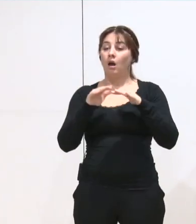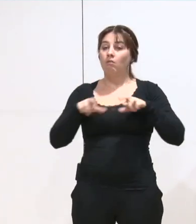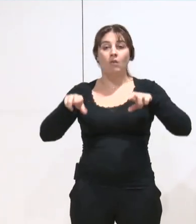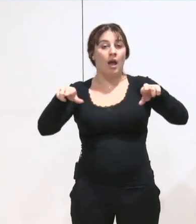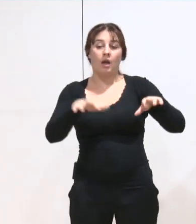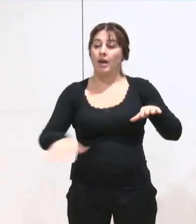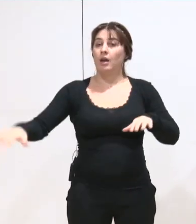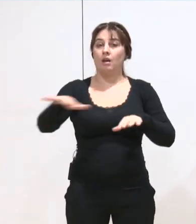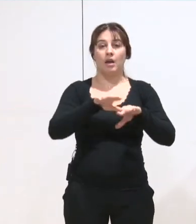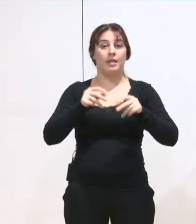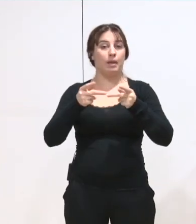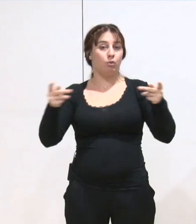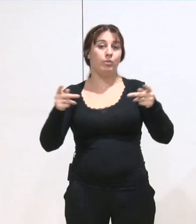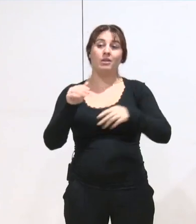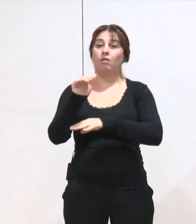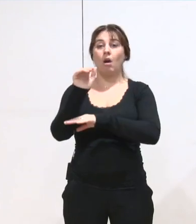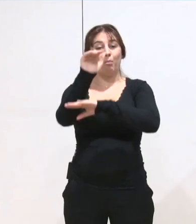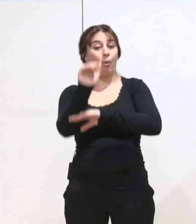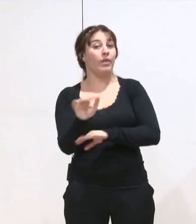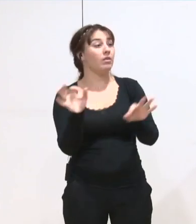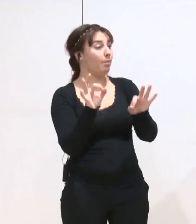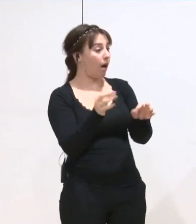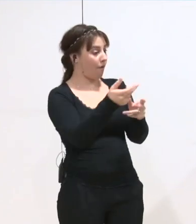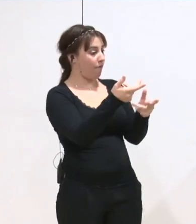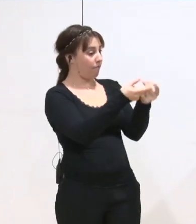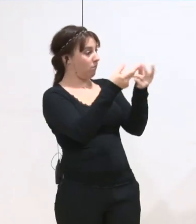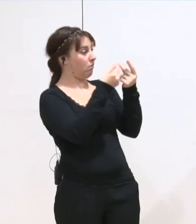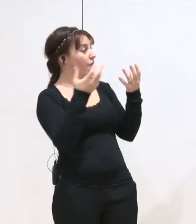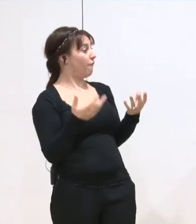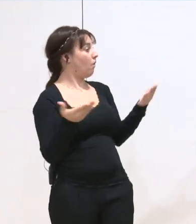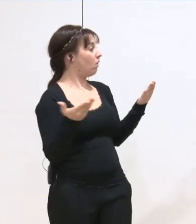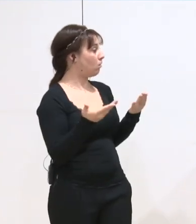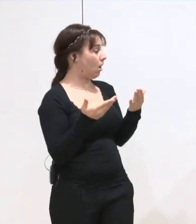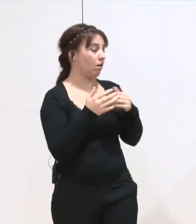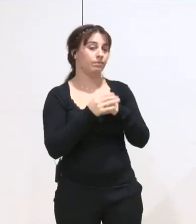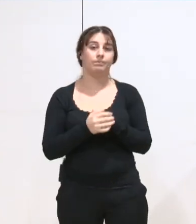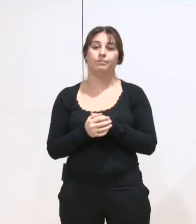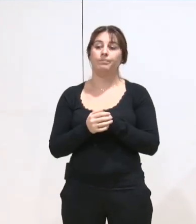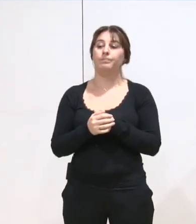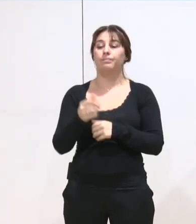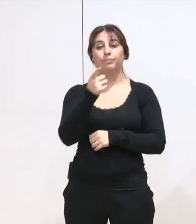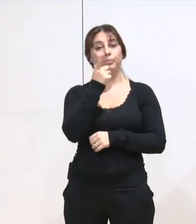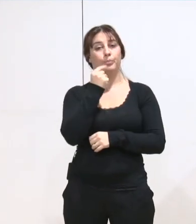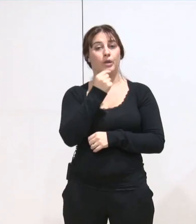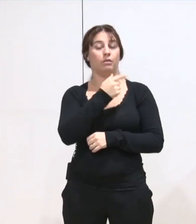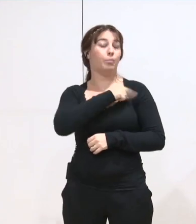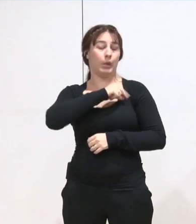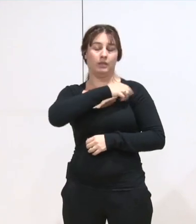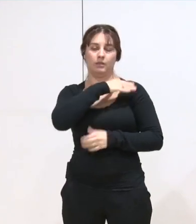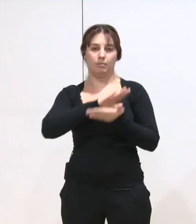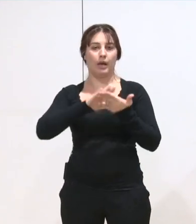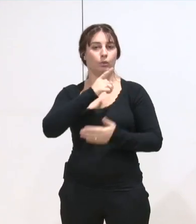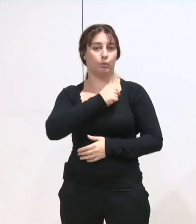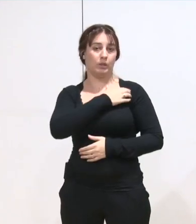on serait donc en droit d'attendre, sur la base de vos déclarations, que la police municipale soit au moins en capacité de garantir le respect de la tranquillité